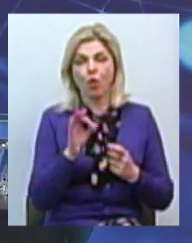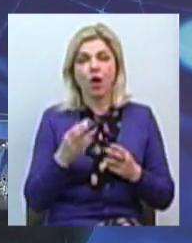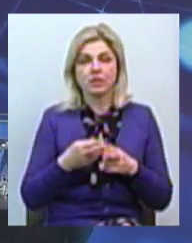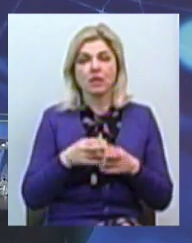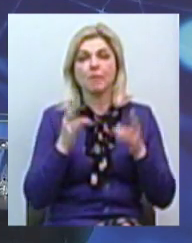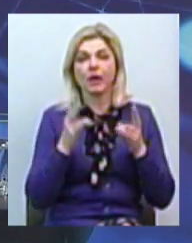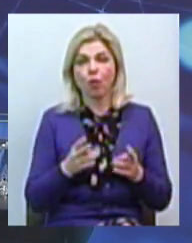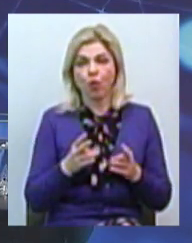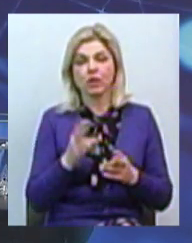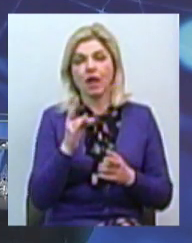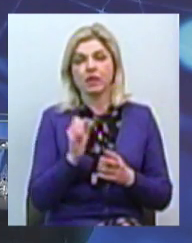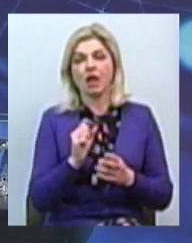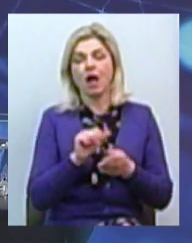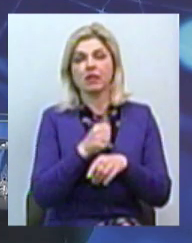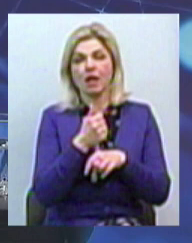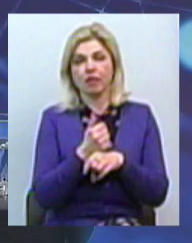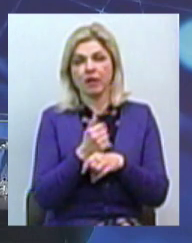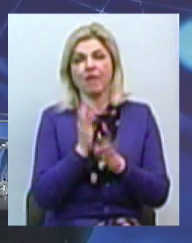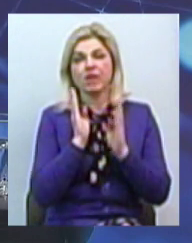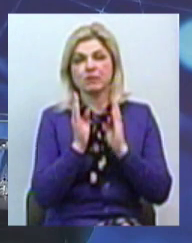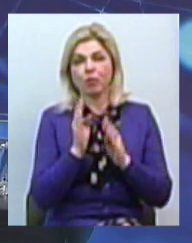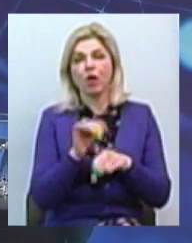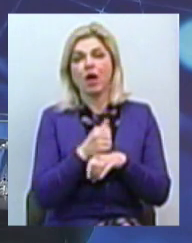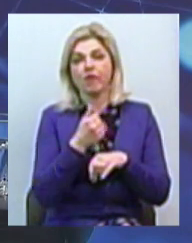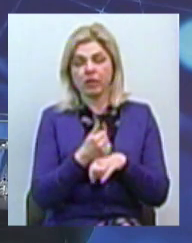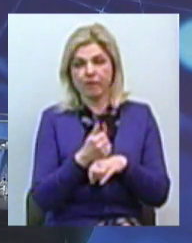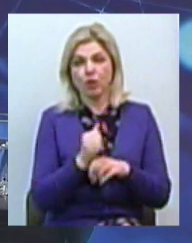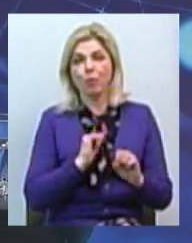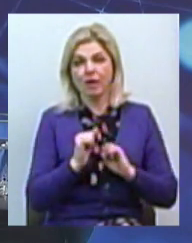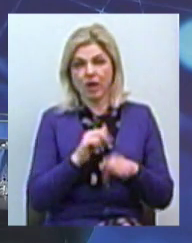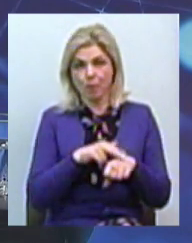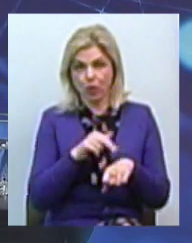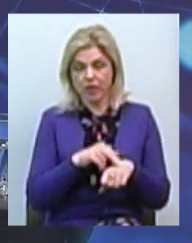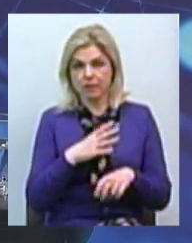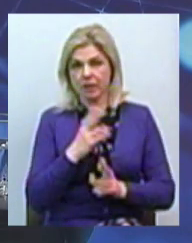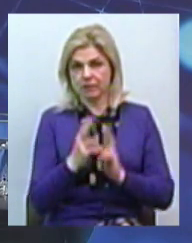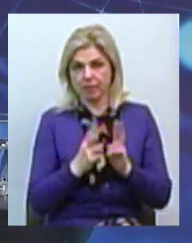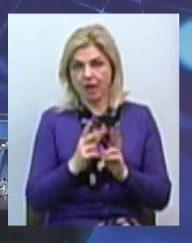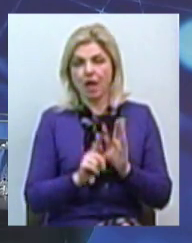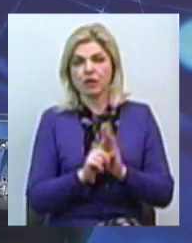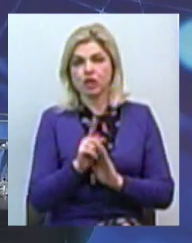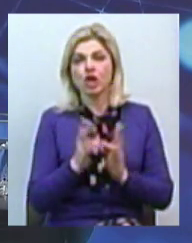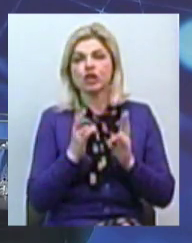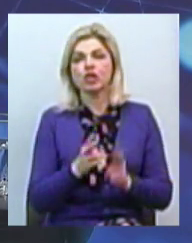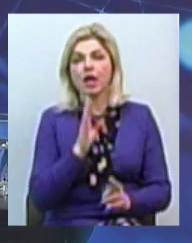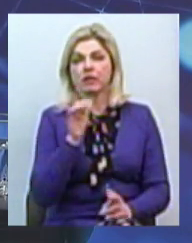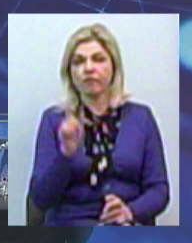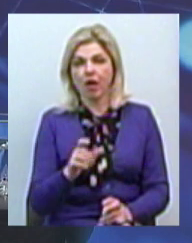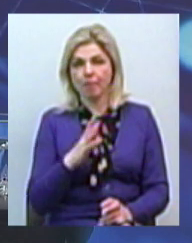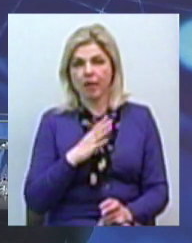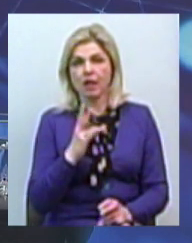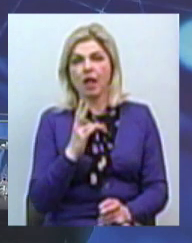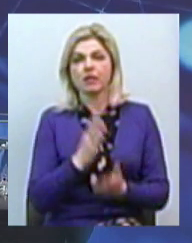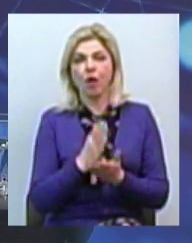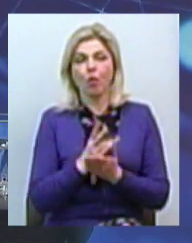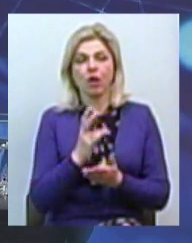на сторінці Головного управління Національної поліції змінювалась. Спочатку повідомлялось, що жертва знаходилася на